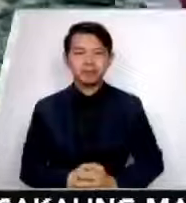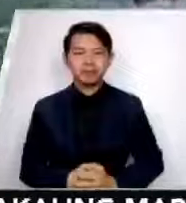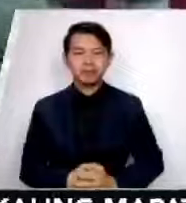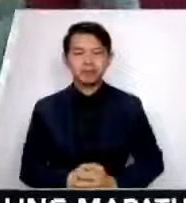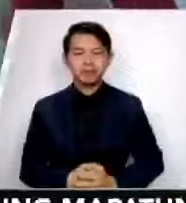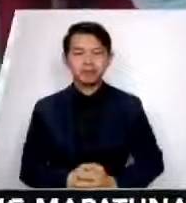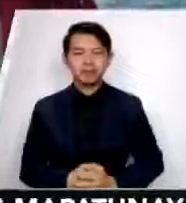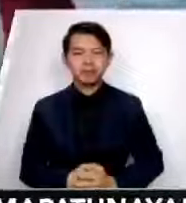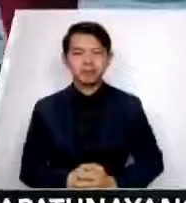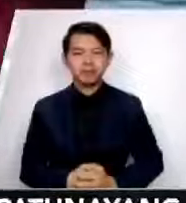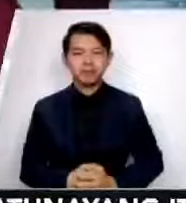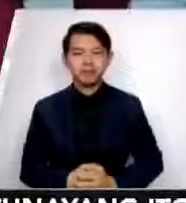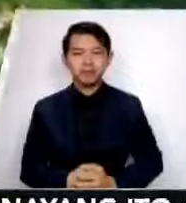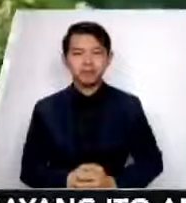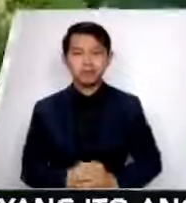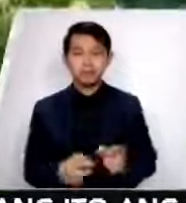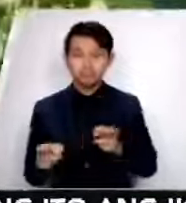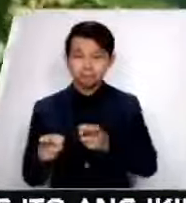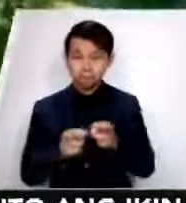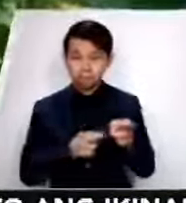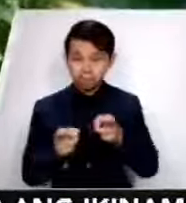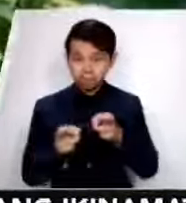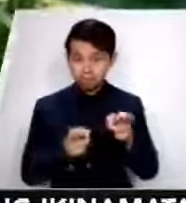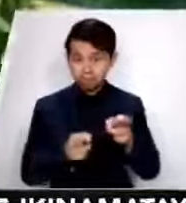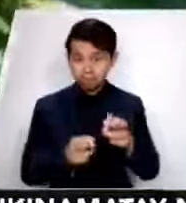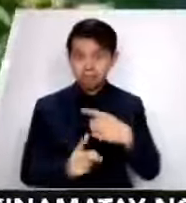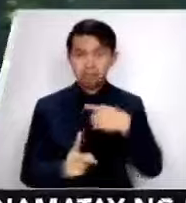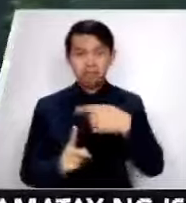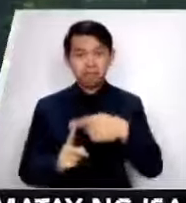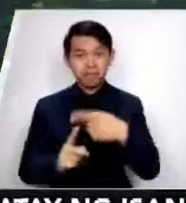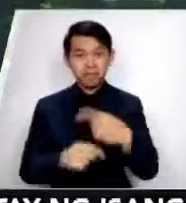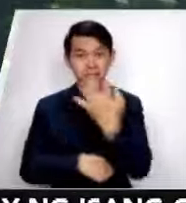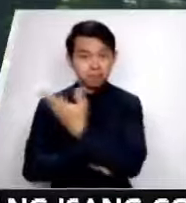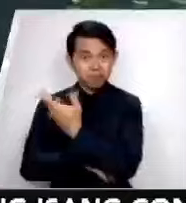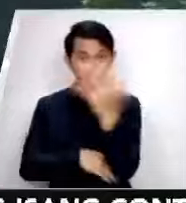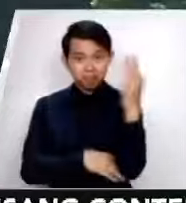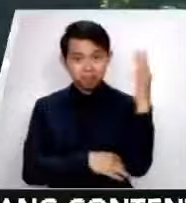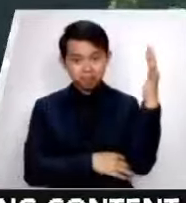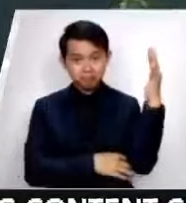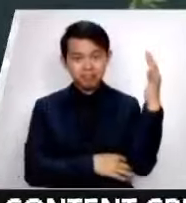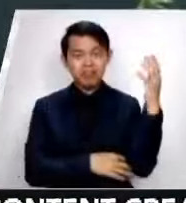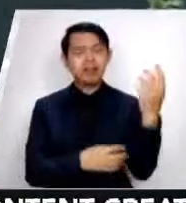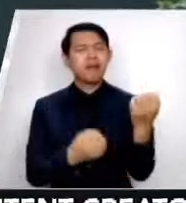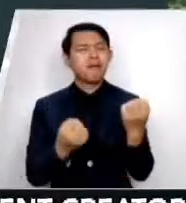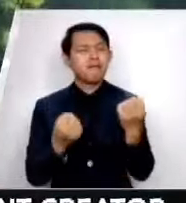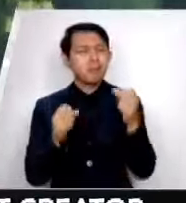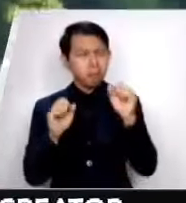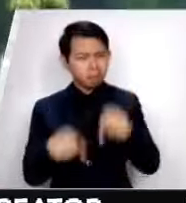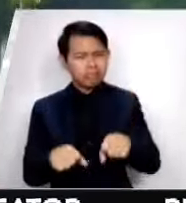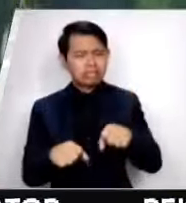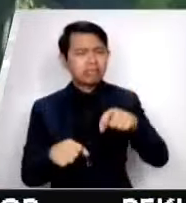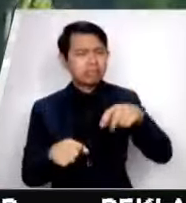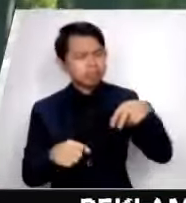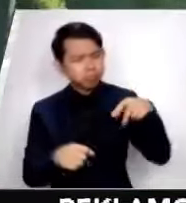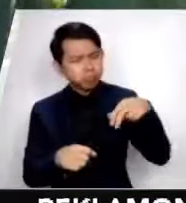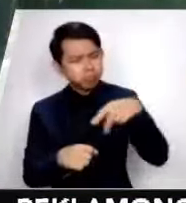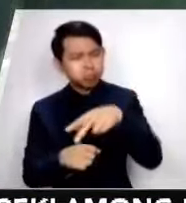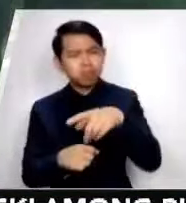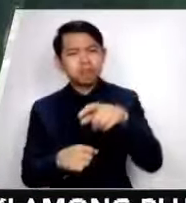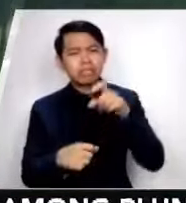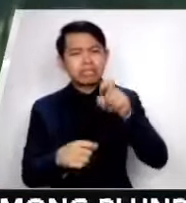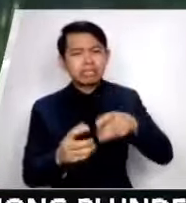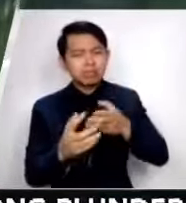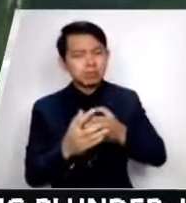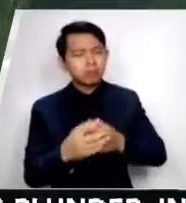Ilog at guba. Ang kailangan tahakin bago masilayan ang nakalululang ganda ng